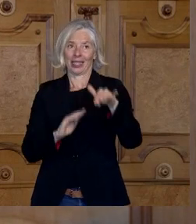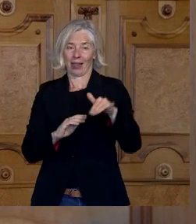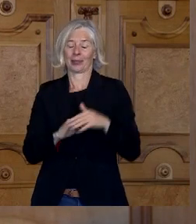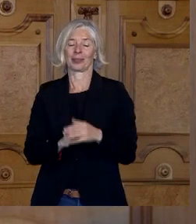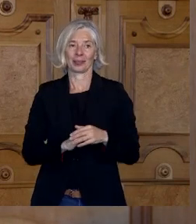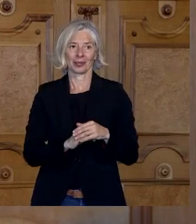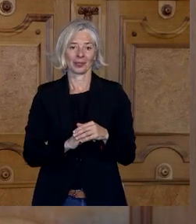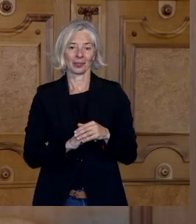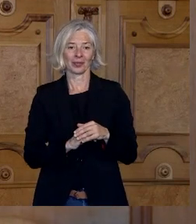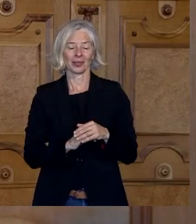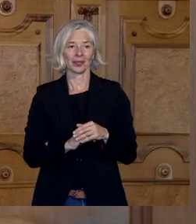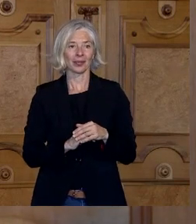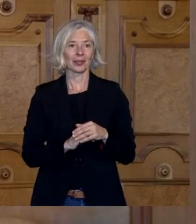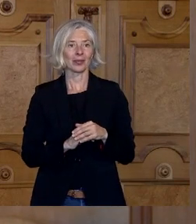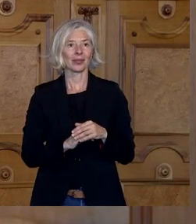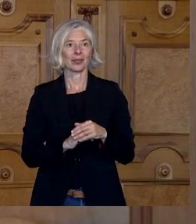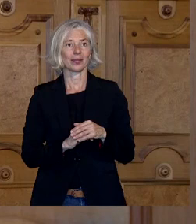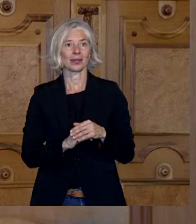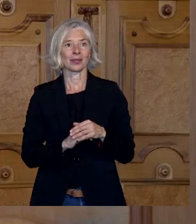Das Beste ist natürlich, wenn wir sichere